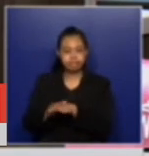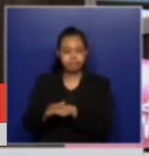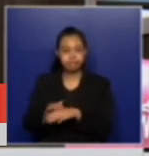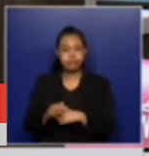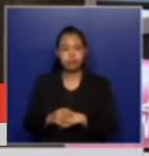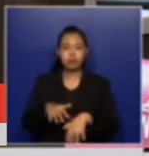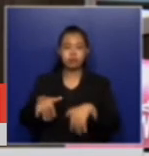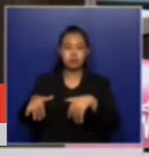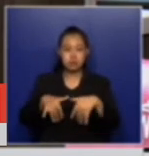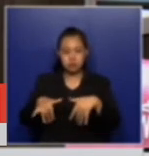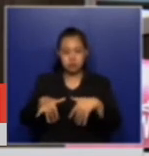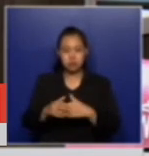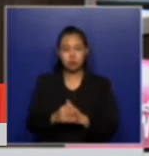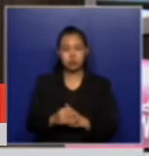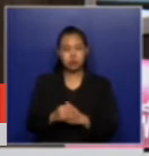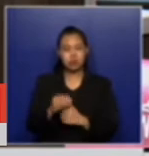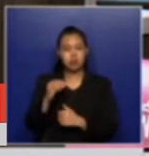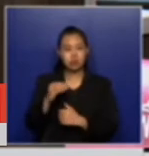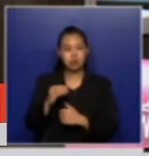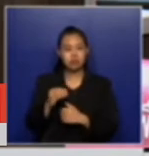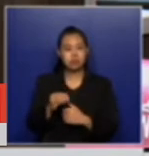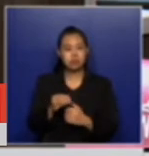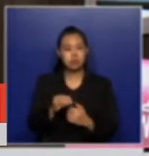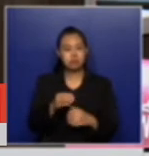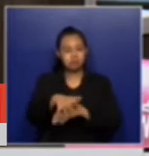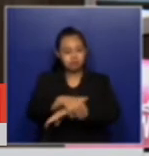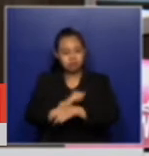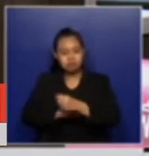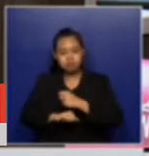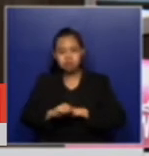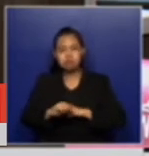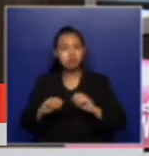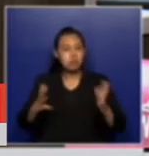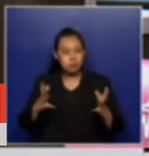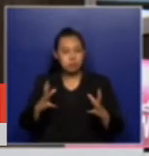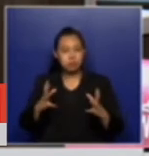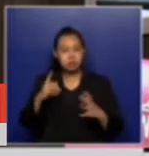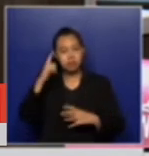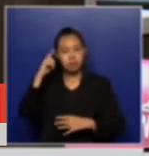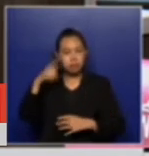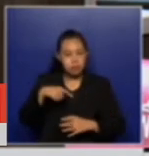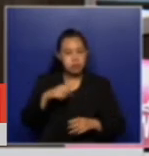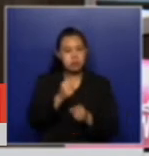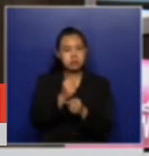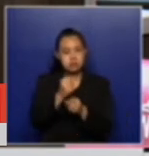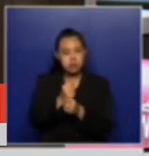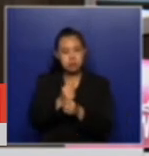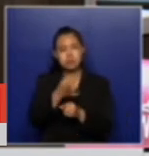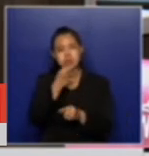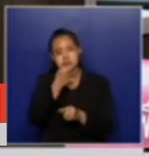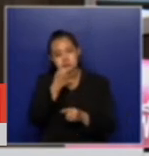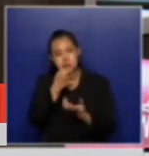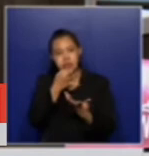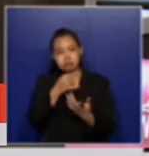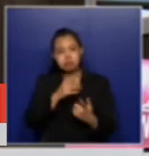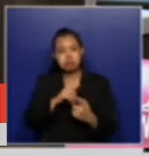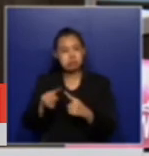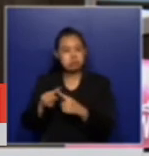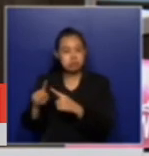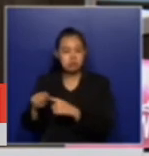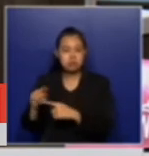ประชาชนขาดทักษะในการสร้างรายได้ประเทศไทยไม่มีทางหรอกครับที่จะหลุดพ้นจ